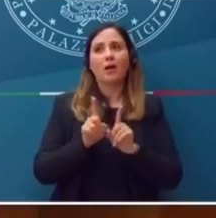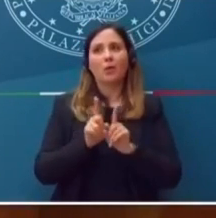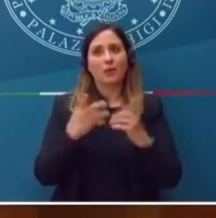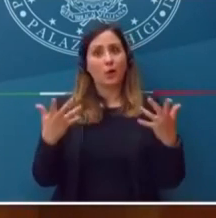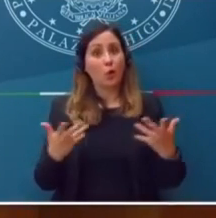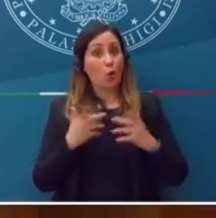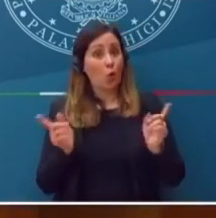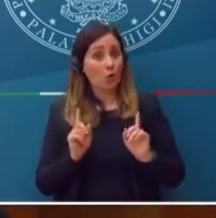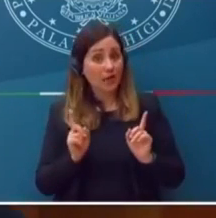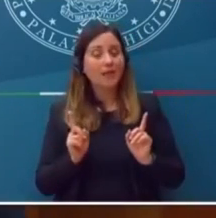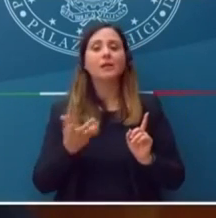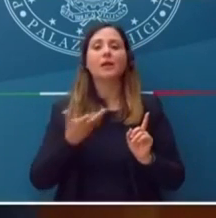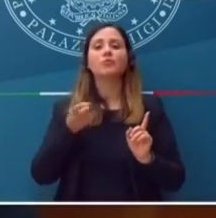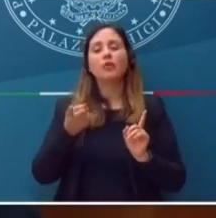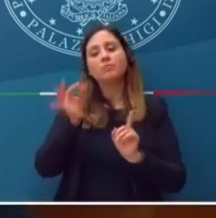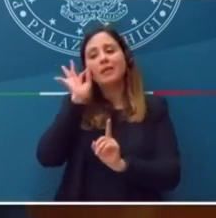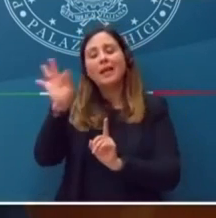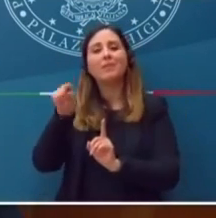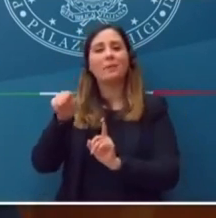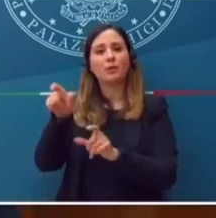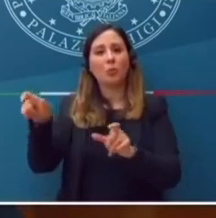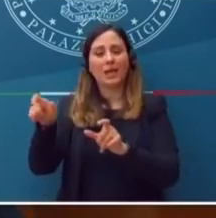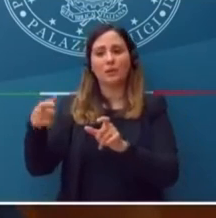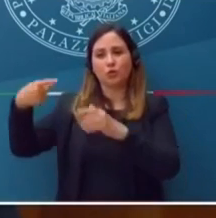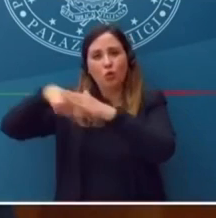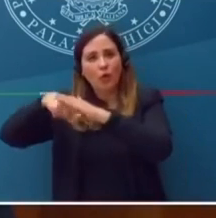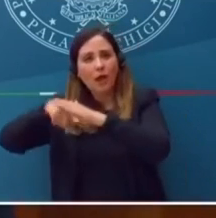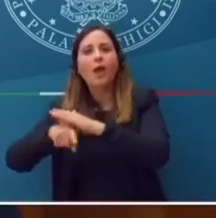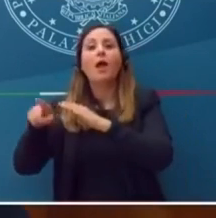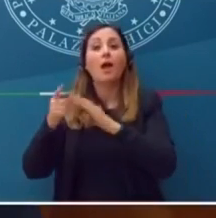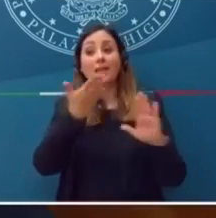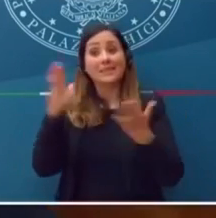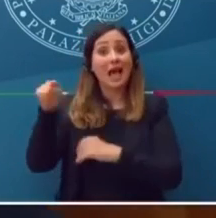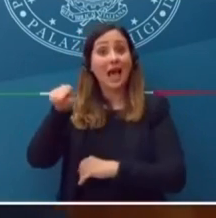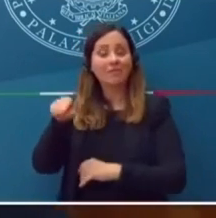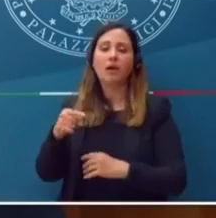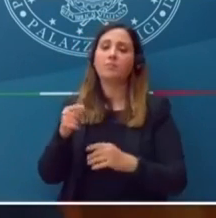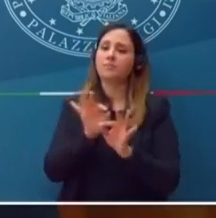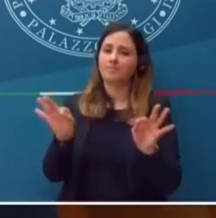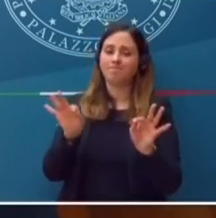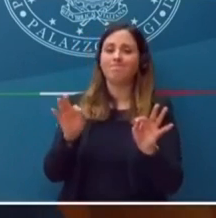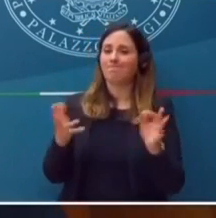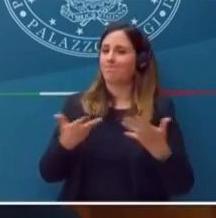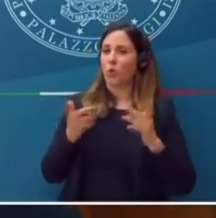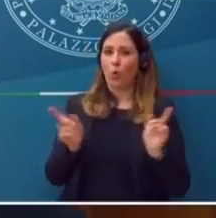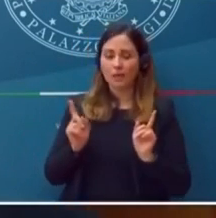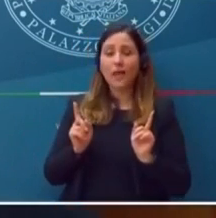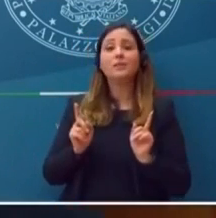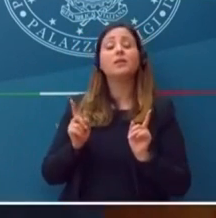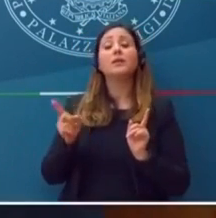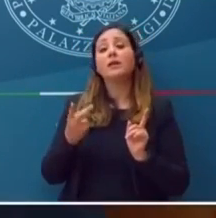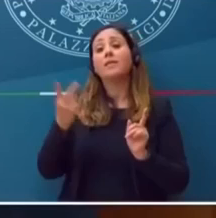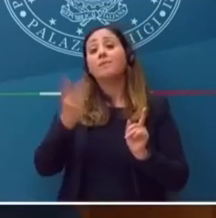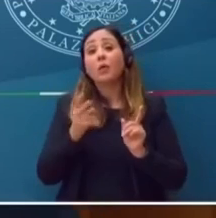ai salvataggi, perché molti dicono, anzi ci sono inchieste che provano, che nei centri di detenzione libici, insomma, è arduo dire che ci si